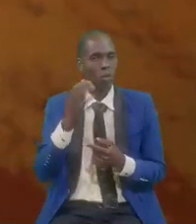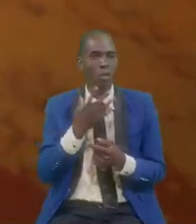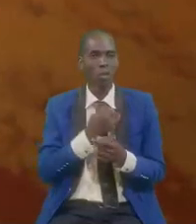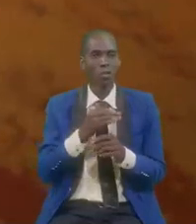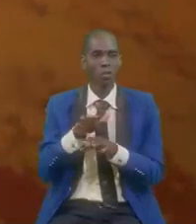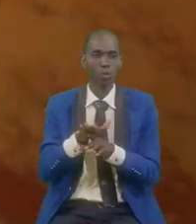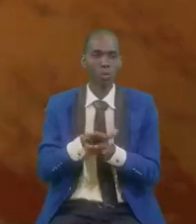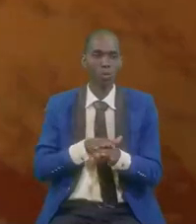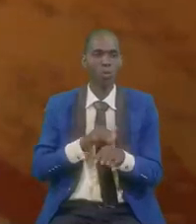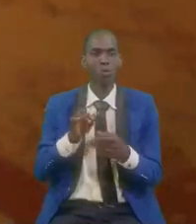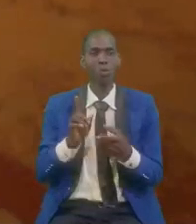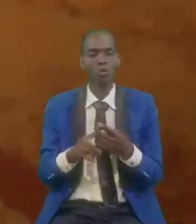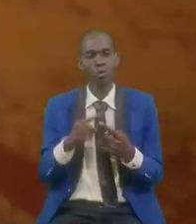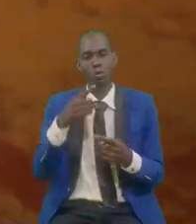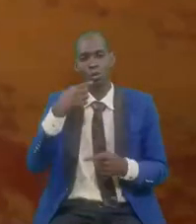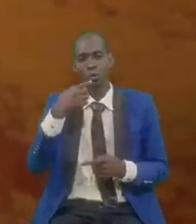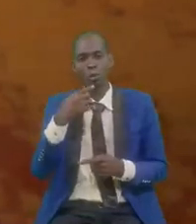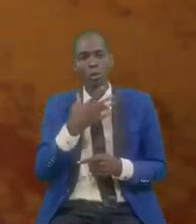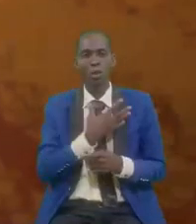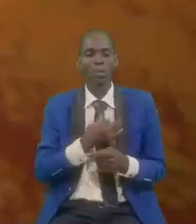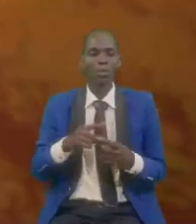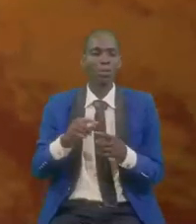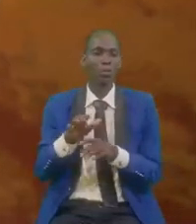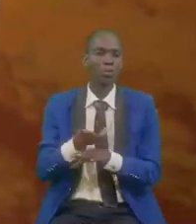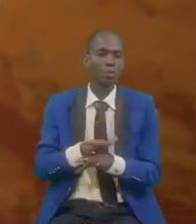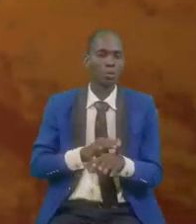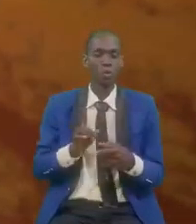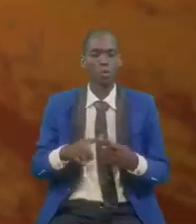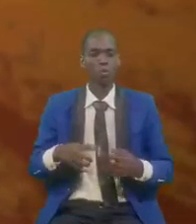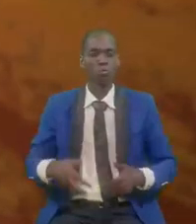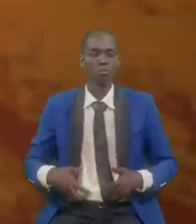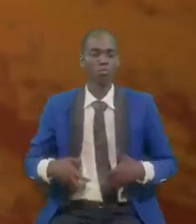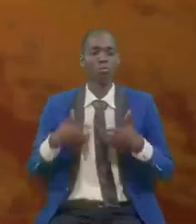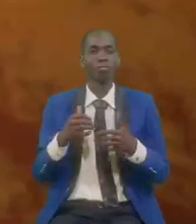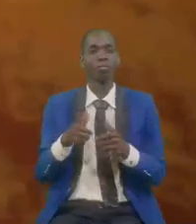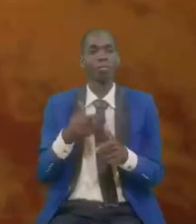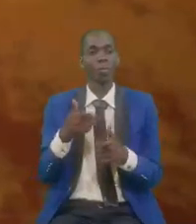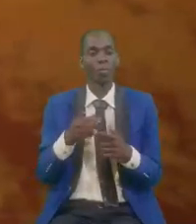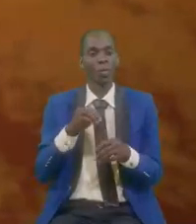à parler, lent à se mettre en colère.